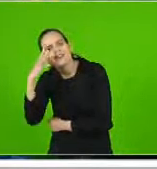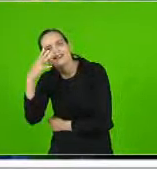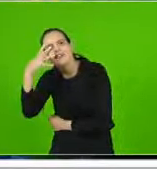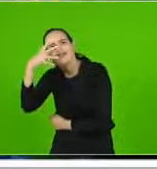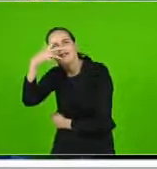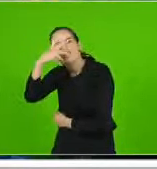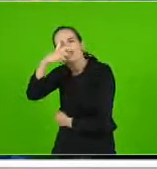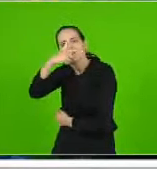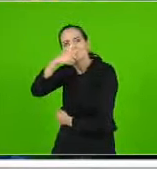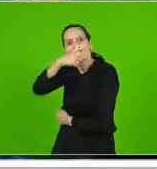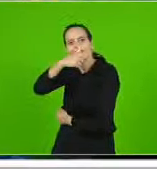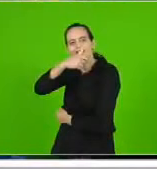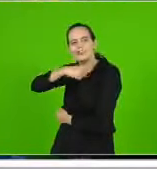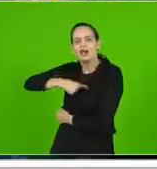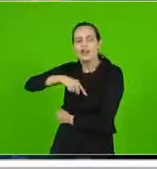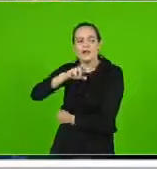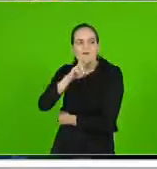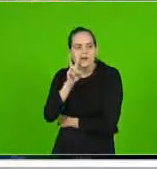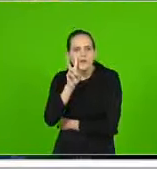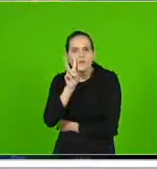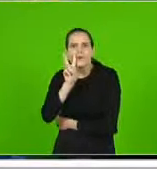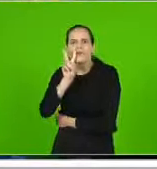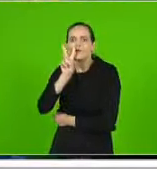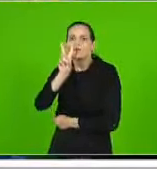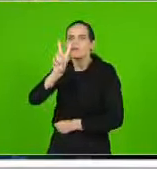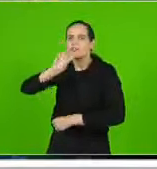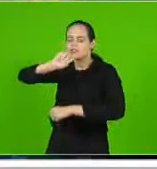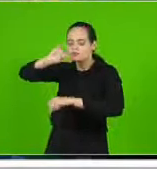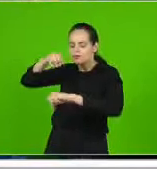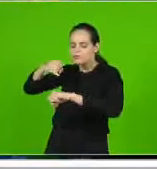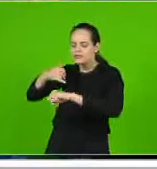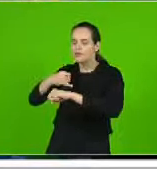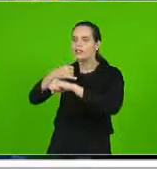Псалом. На ложе моем ночью я видел дивный сон.